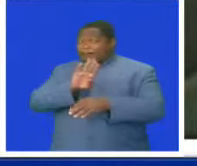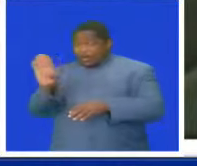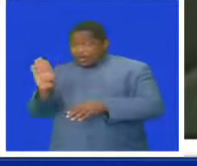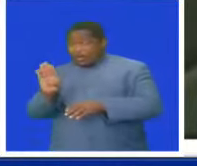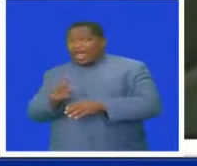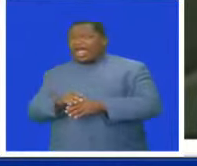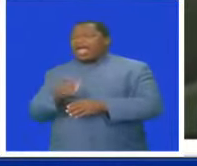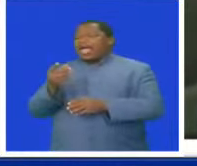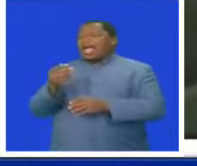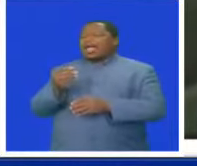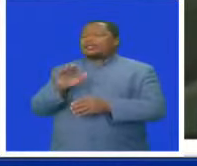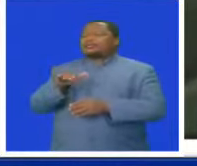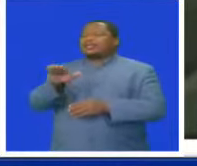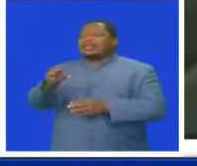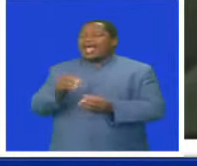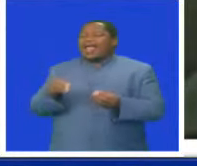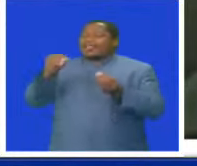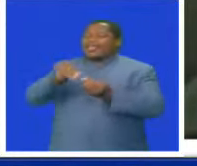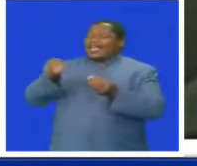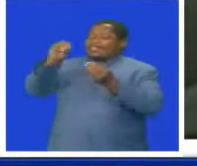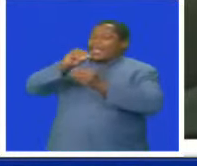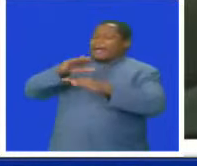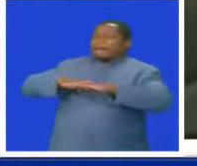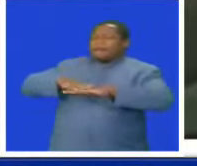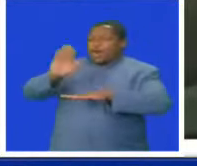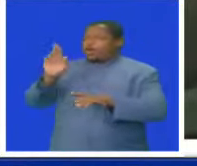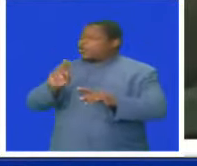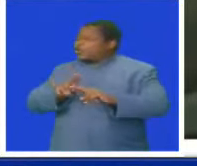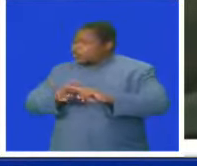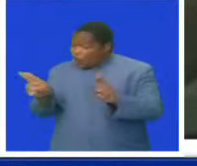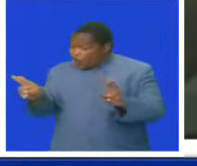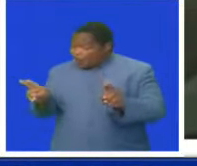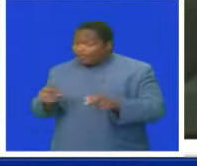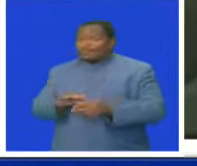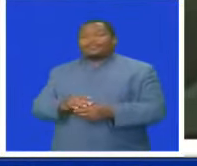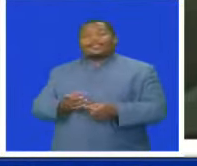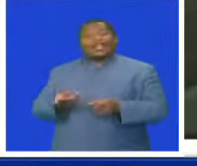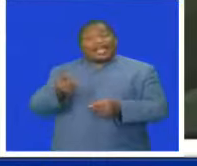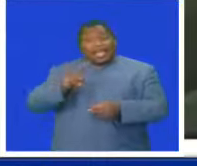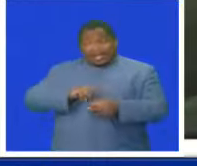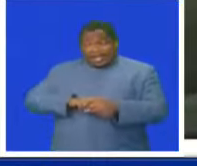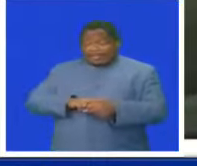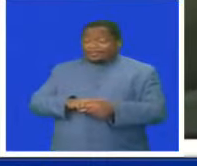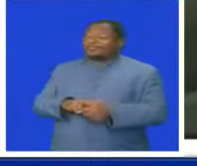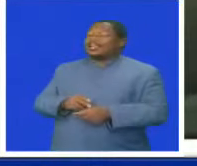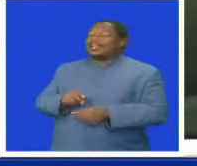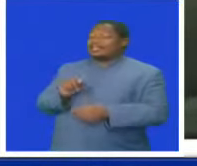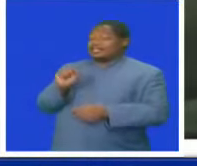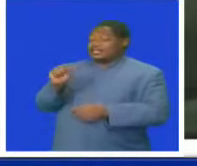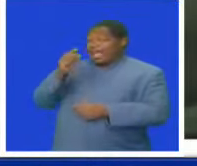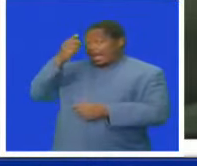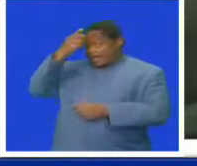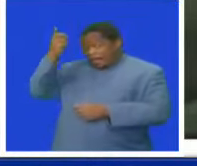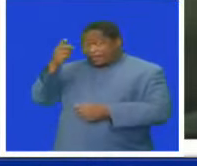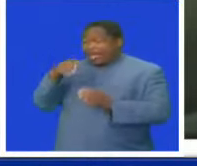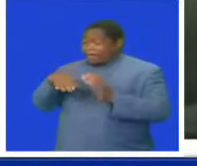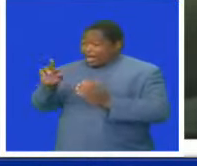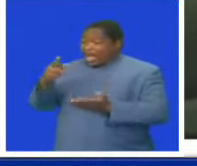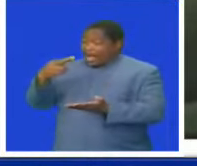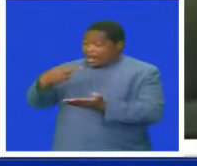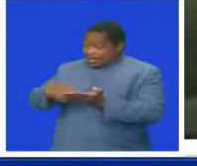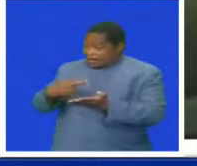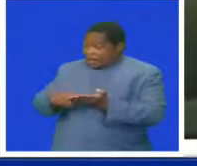Sounds a few from periodically kufuna abuye executive aporte